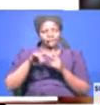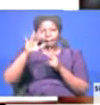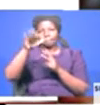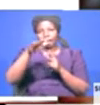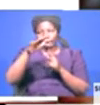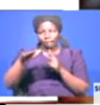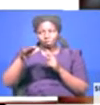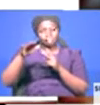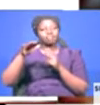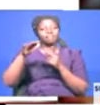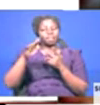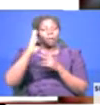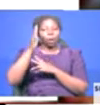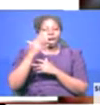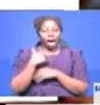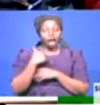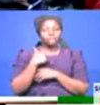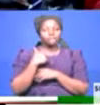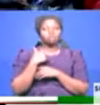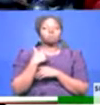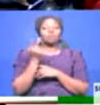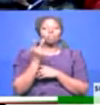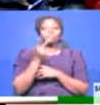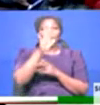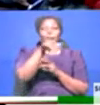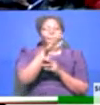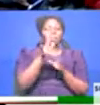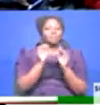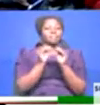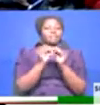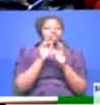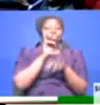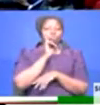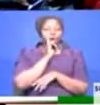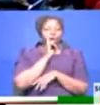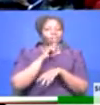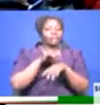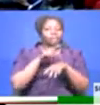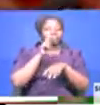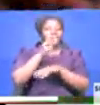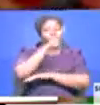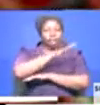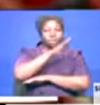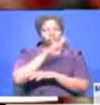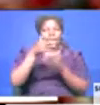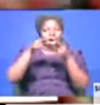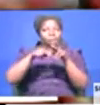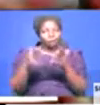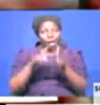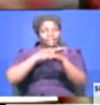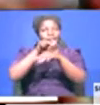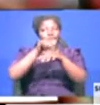mawili kitaandaliwa kesho saa 8:30 alasiri. Kikao hicho kitaandaliwa katika majengo ya bunge la kitaifa. Rais